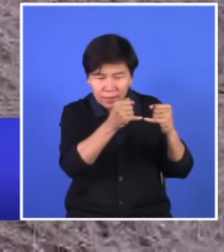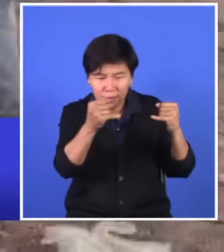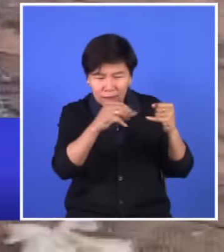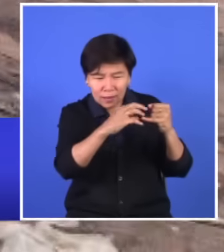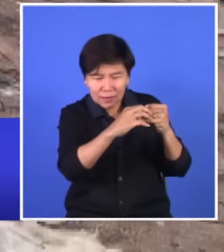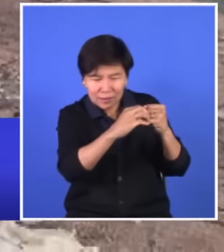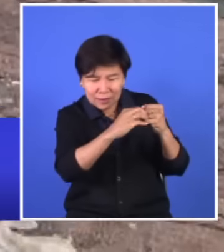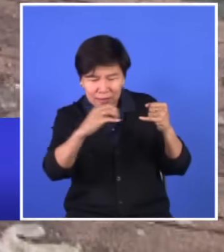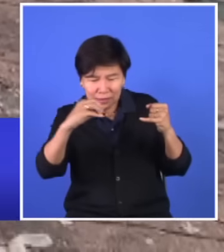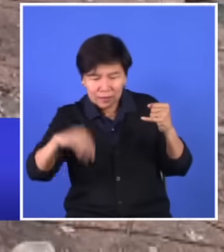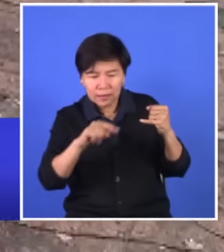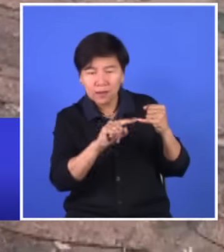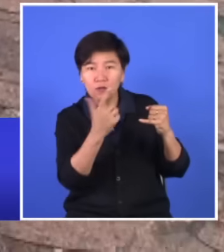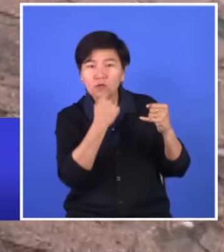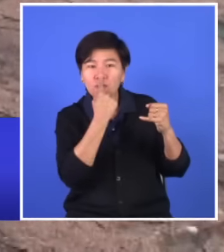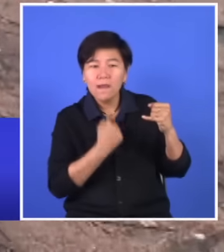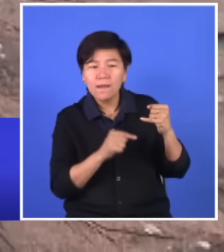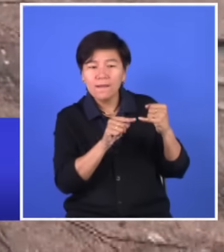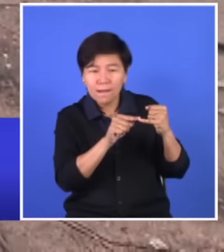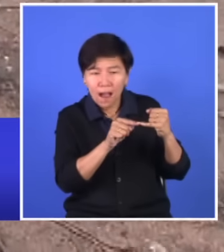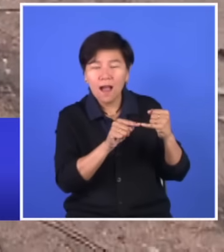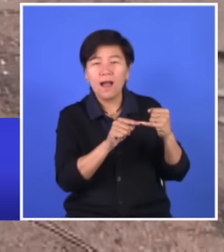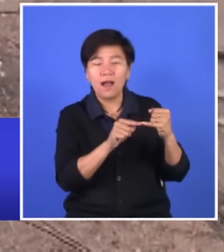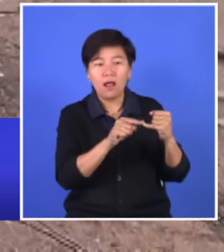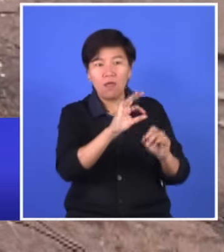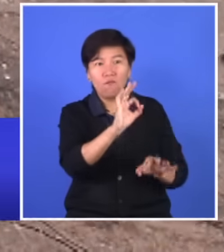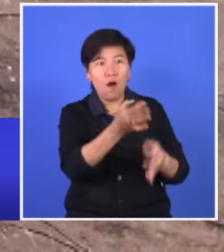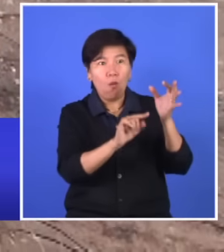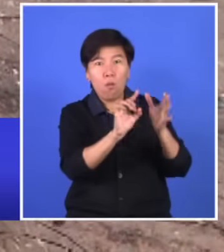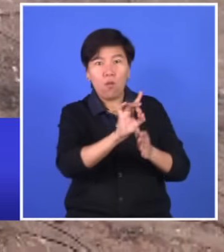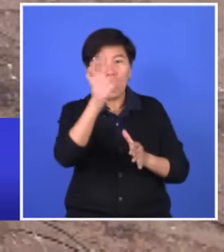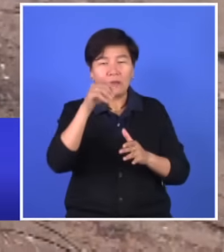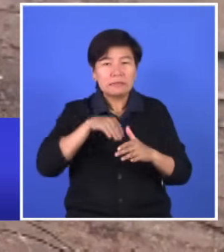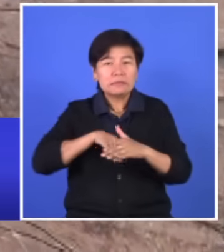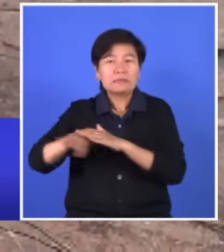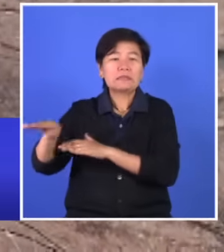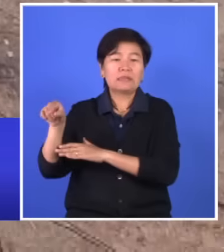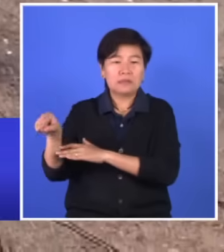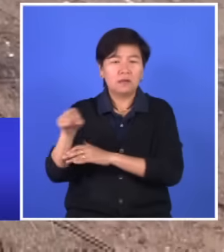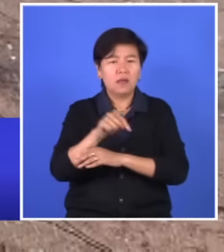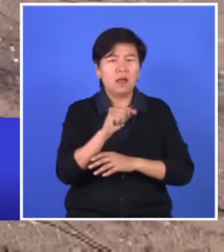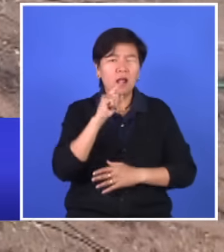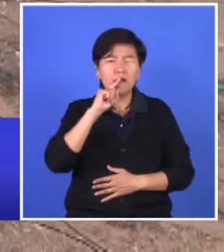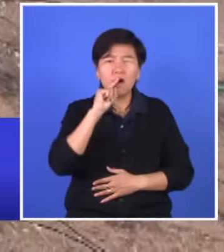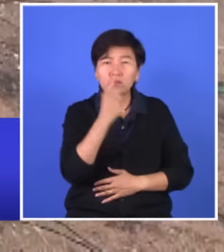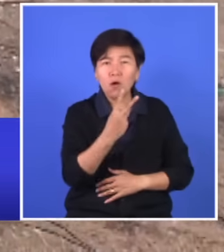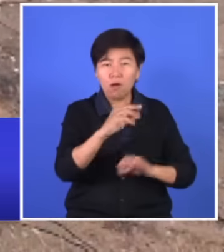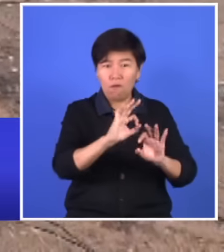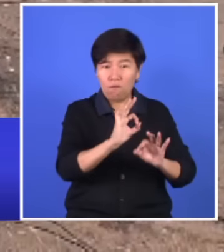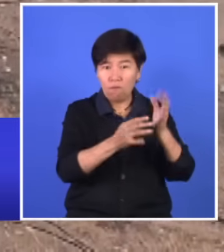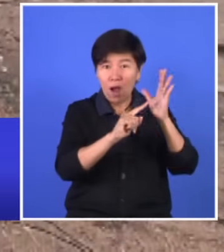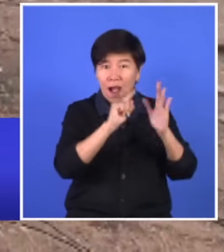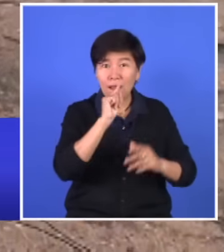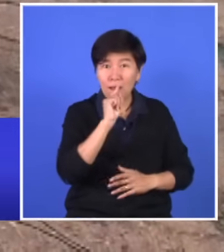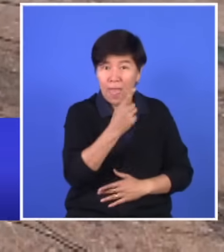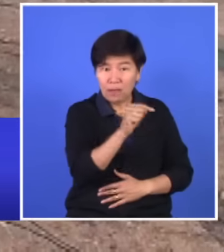ลามนะฮะจนมือเผาเนี่ยเอาไม่อยู่ต้องรีบหนีว่าอย่างงั้นสถานที่แห่งนี้เคยเกิดไฟไหม้รุนแรงมาแล้วครั้งหนึ่งซึ่งในครั้งนั้นต้องระดม